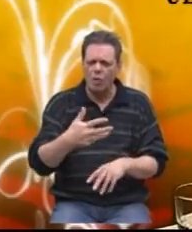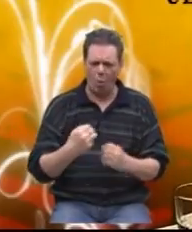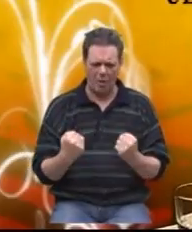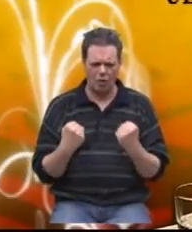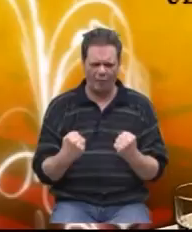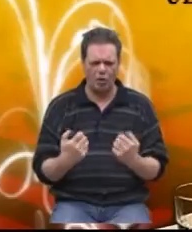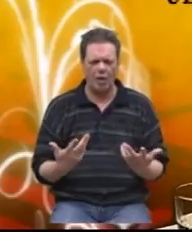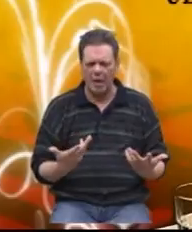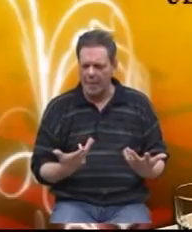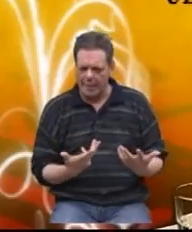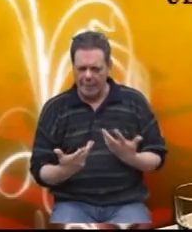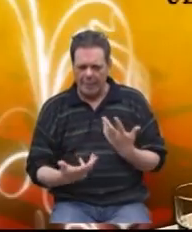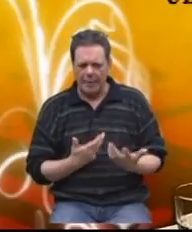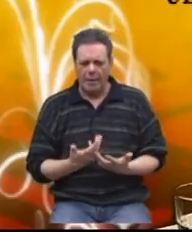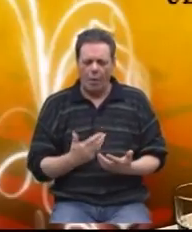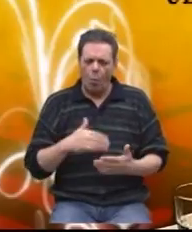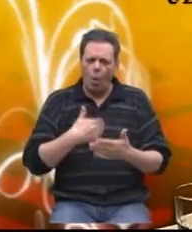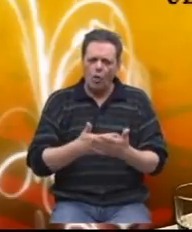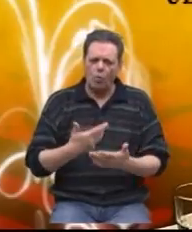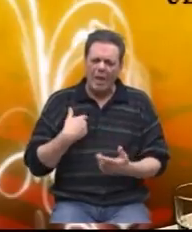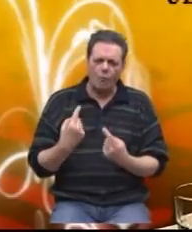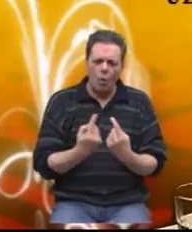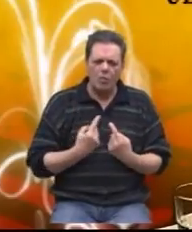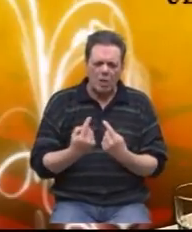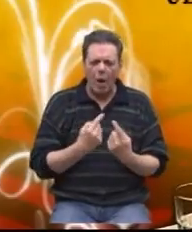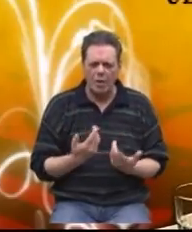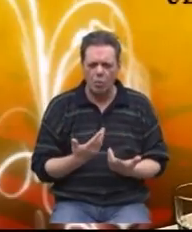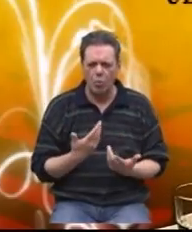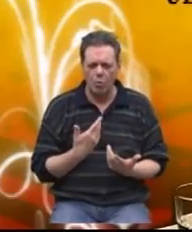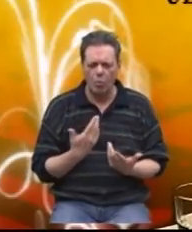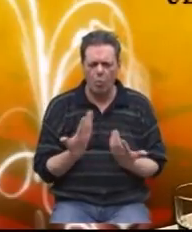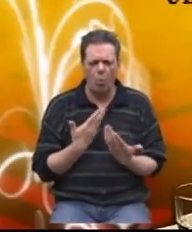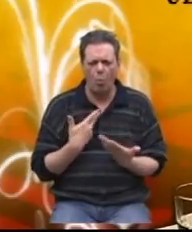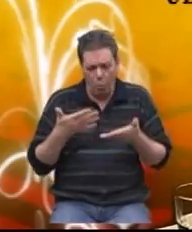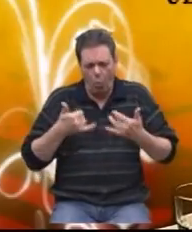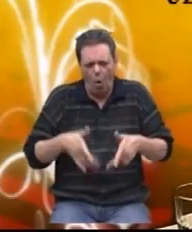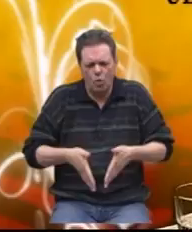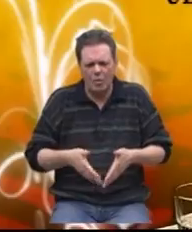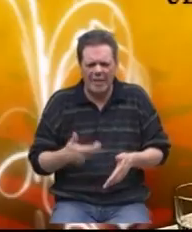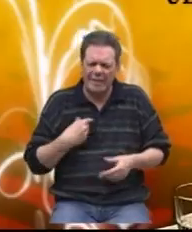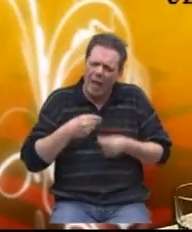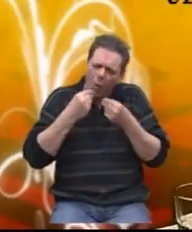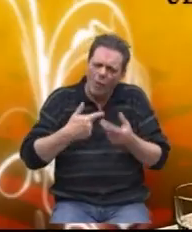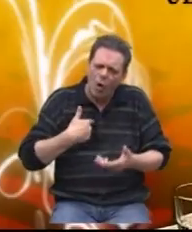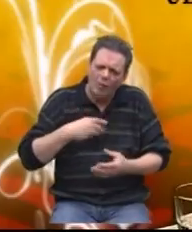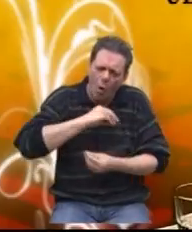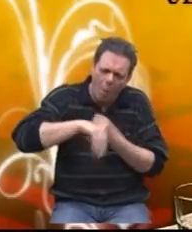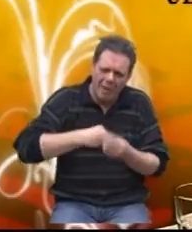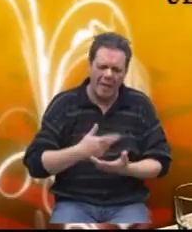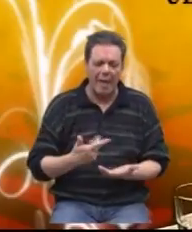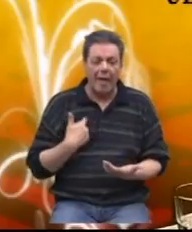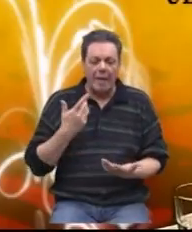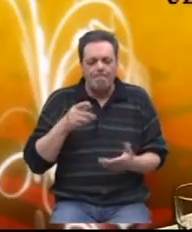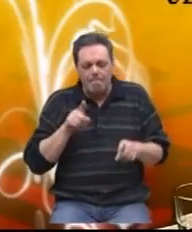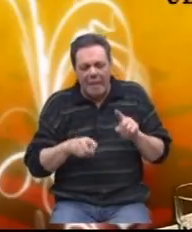čvršći, očvršćeniji u odnosu na svoje stanje u koje su upali? Da li govore o svojoj obitelji? Da li nekad i